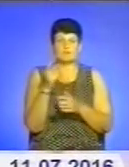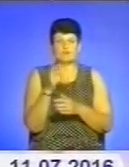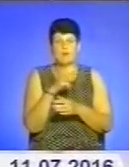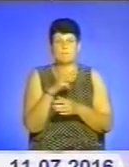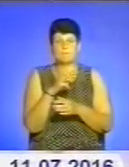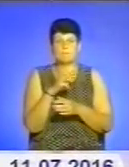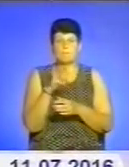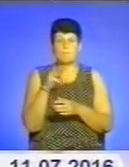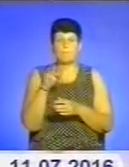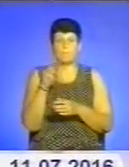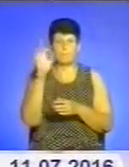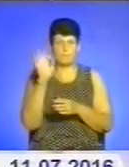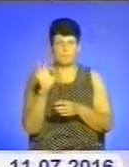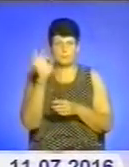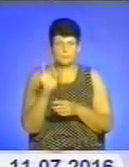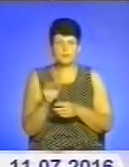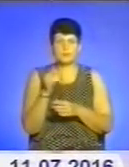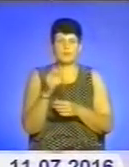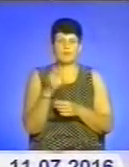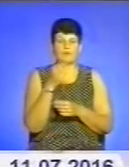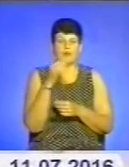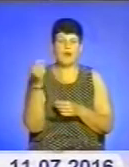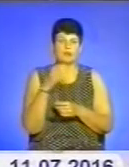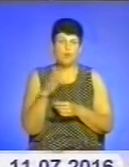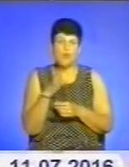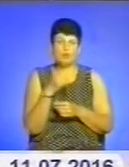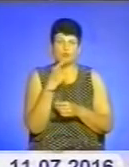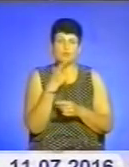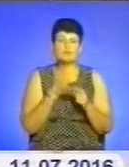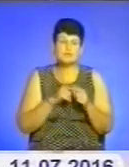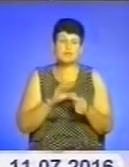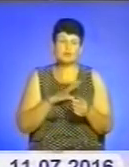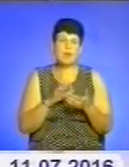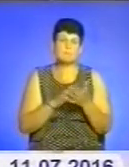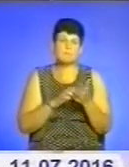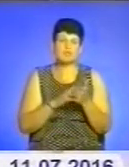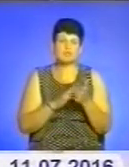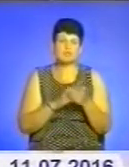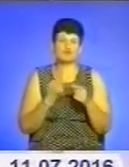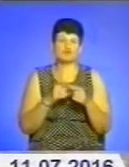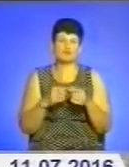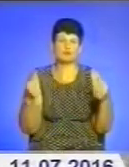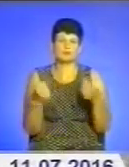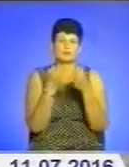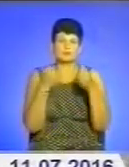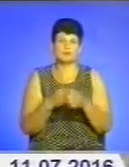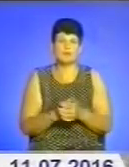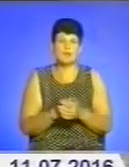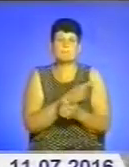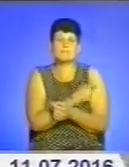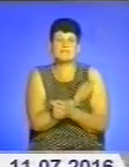крові, тому, можливо, і ця обставина стала основною причиною даної автодорожньої пригоди. Медичний